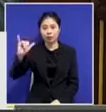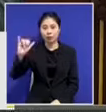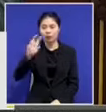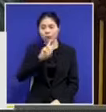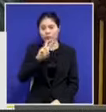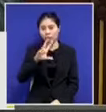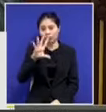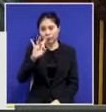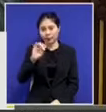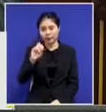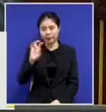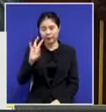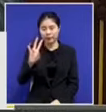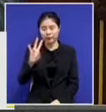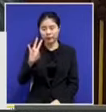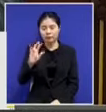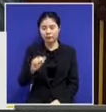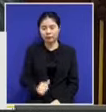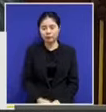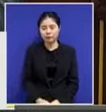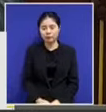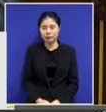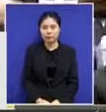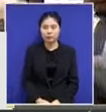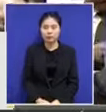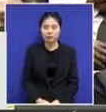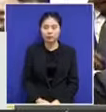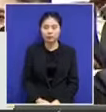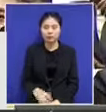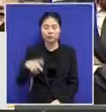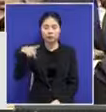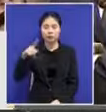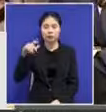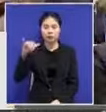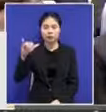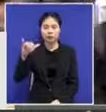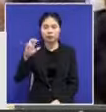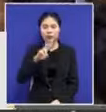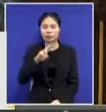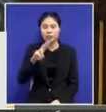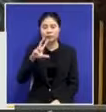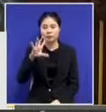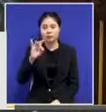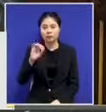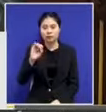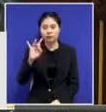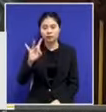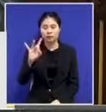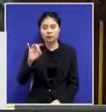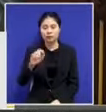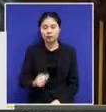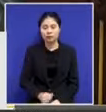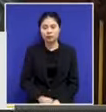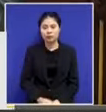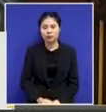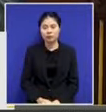287นายบุญมีสุรโคตร พลเอกประยุทธ์จันทร์โอชาครับ 288นาง